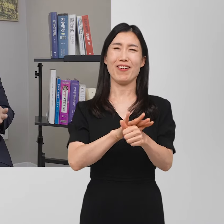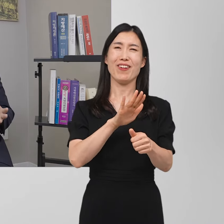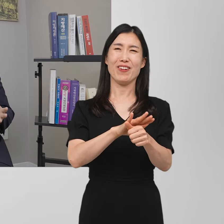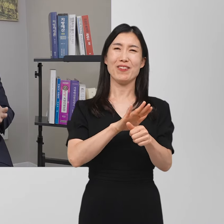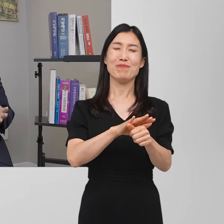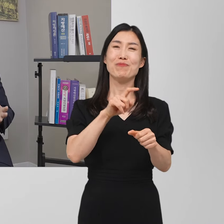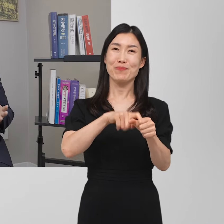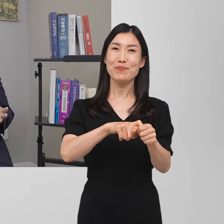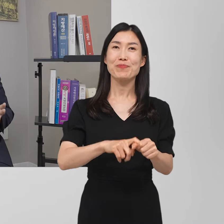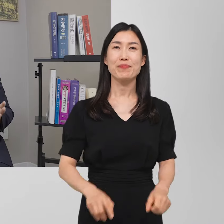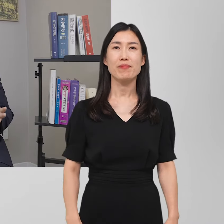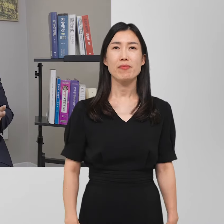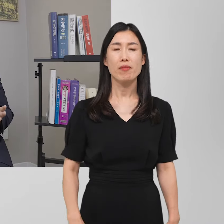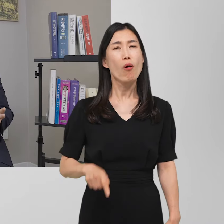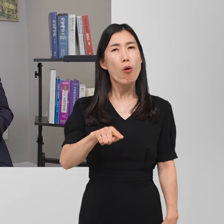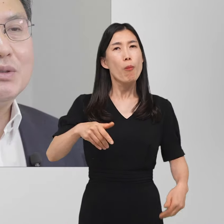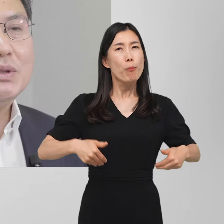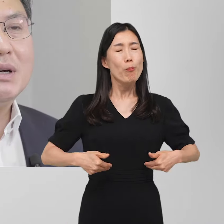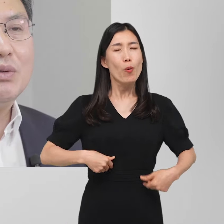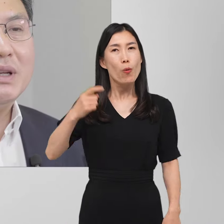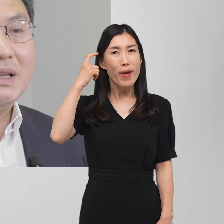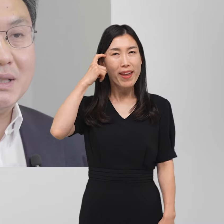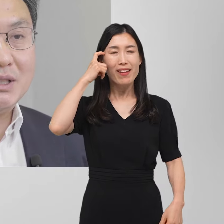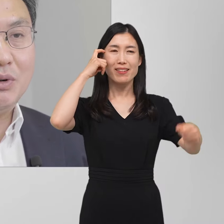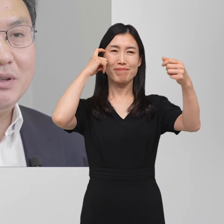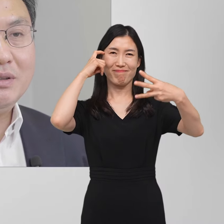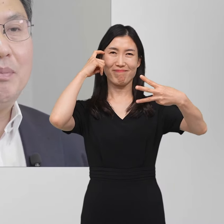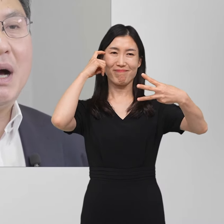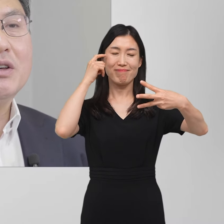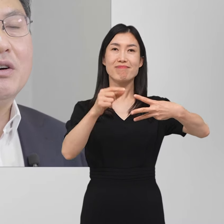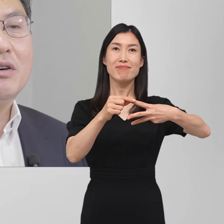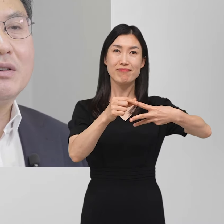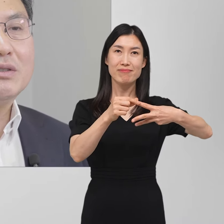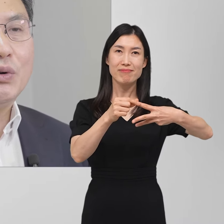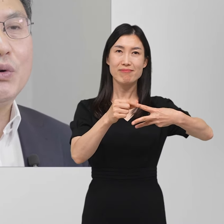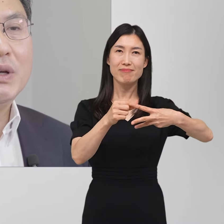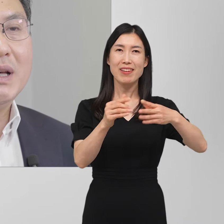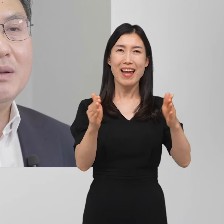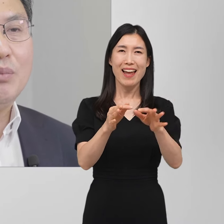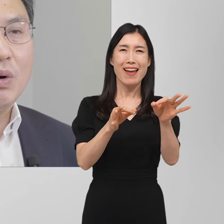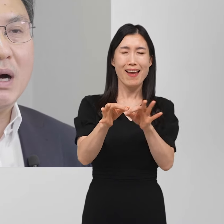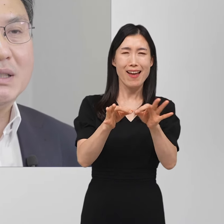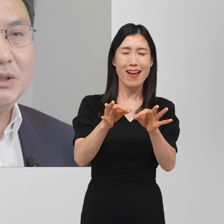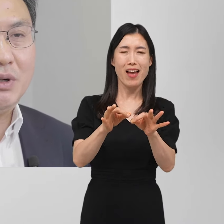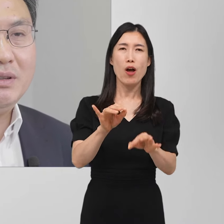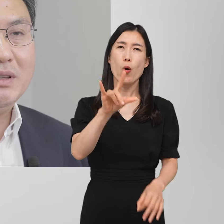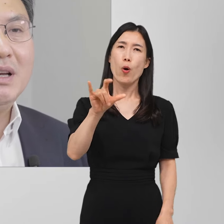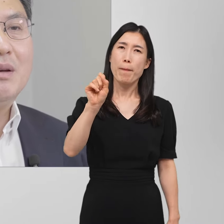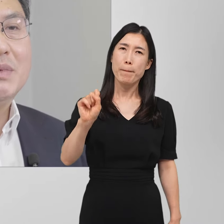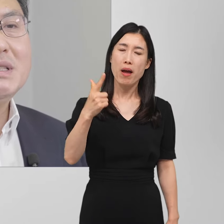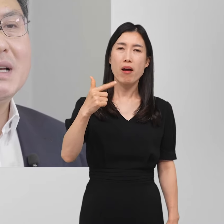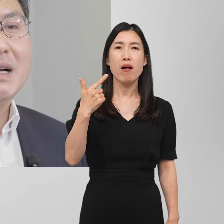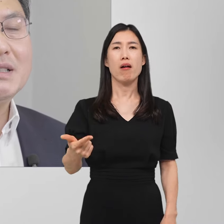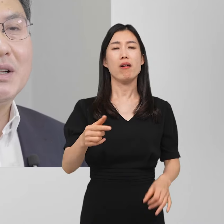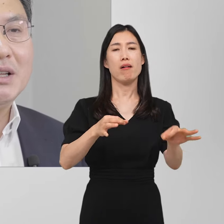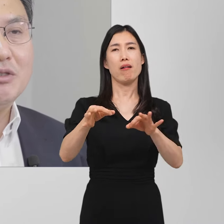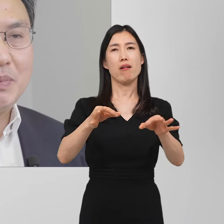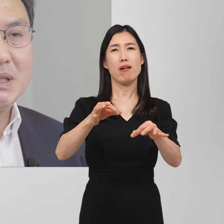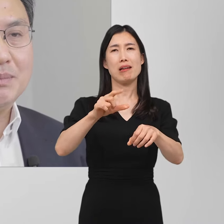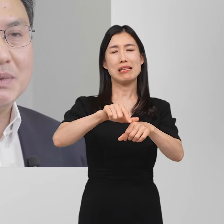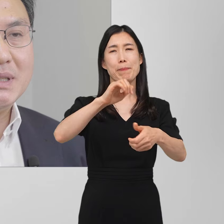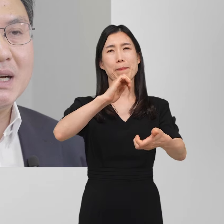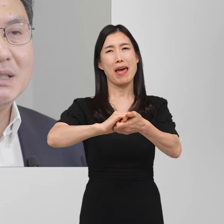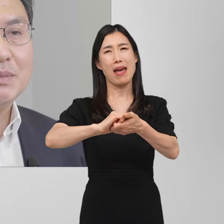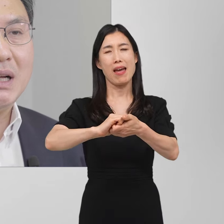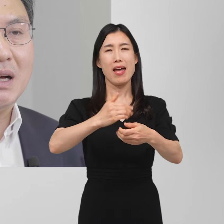추진 배경의 흐름은 세 가지인데요. 소상공인에 대한 지원, 방역 소요에 대한 보강 지원, 민생안전에 대한